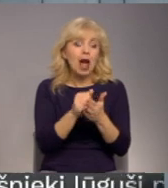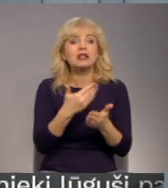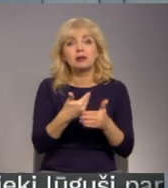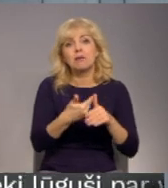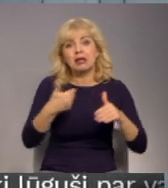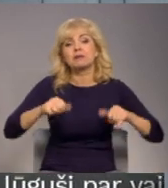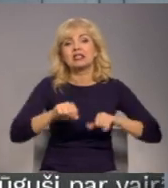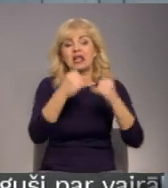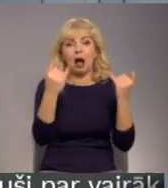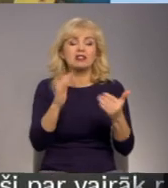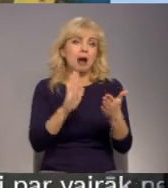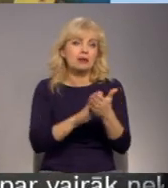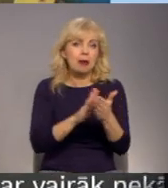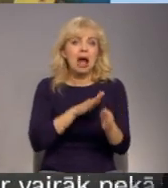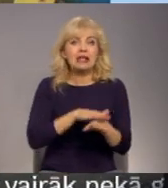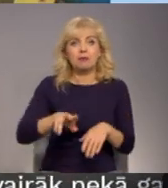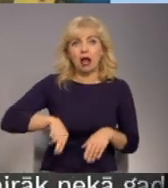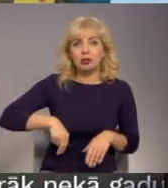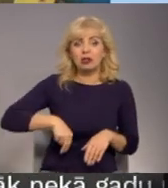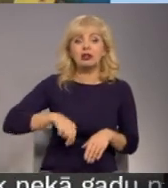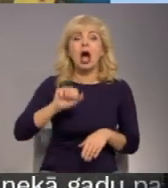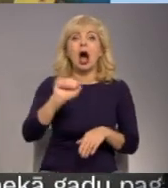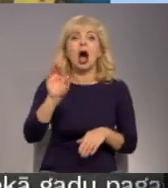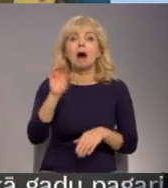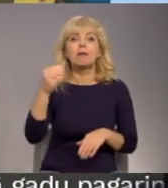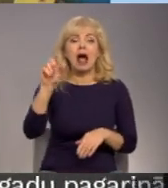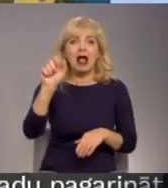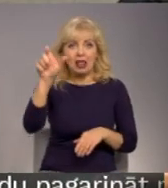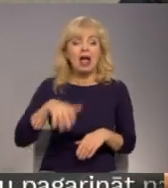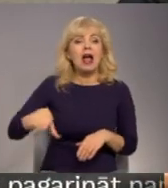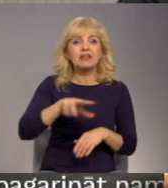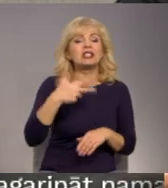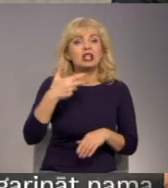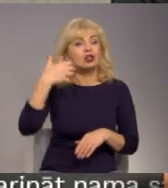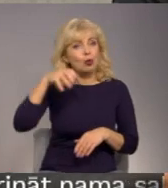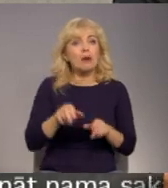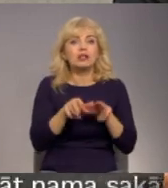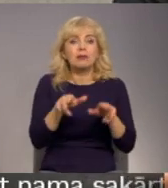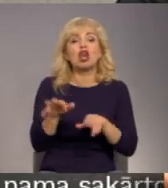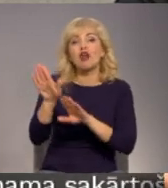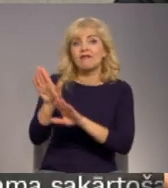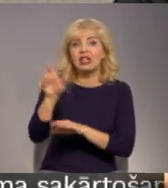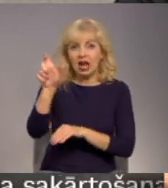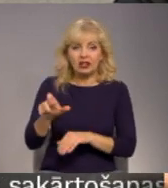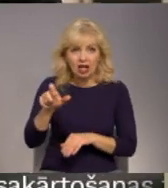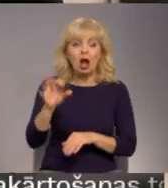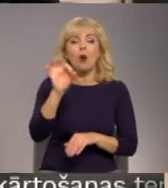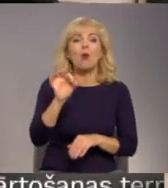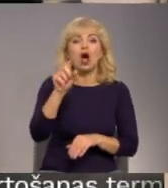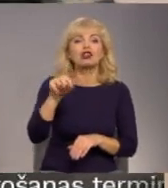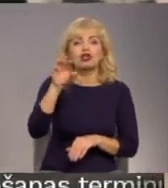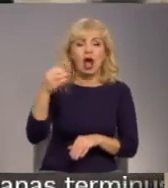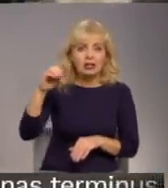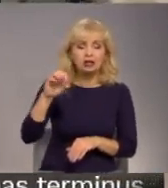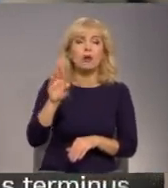prēmijas saņems Ventspils domas izpilddirektors Aldis Ābele, kā arī visi trīs domas priekšsēdētāji vietnieki – Didzis Ošinieks,